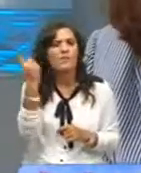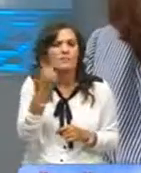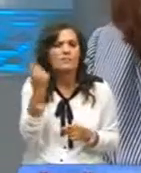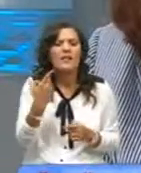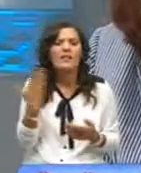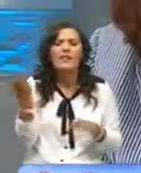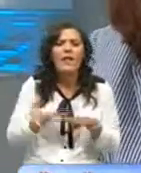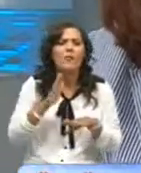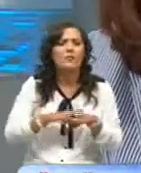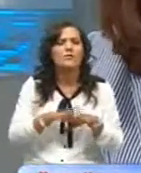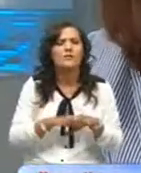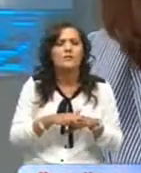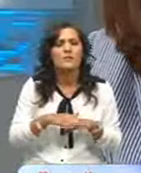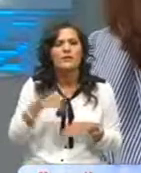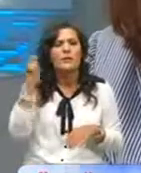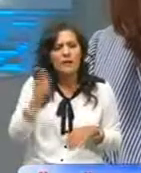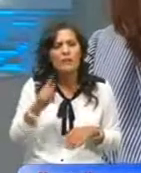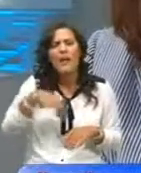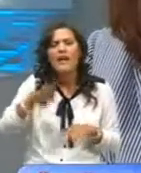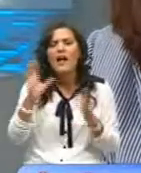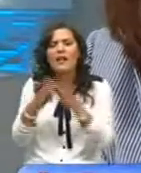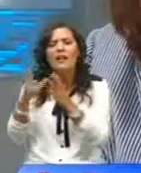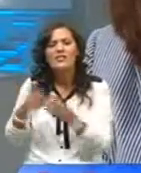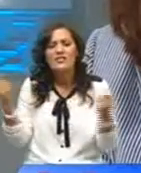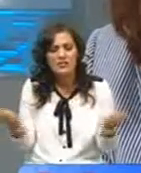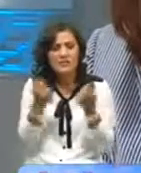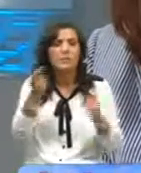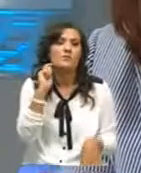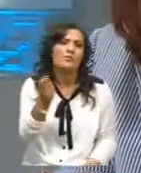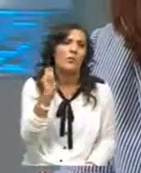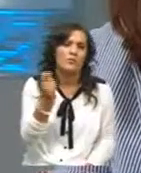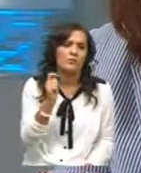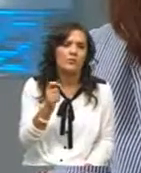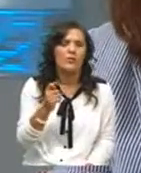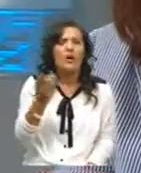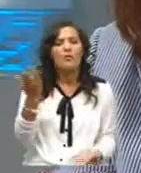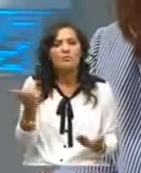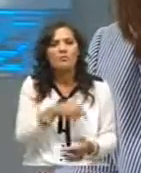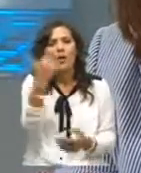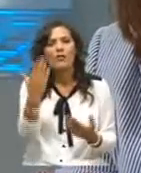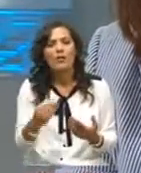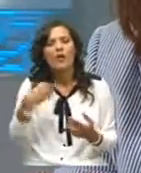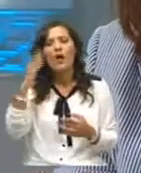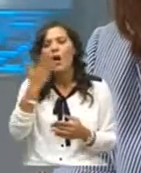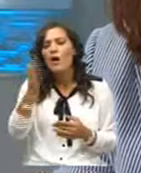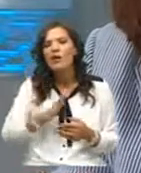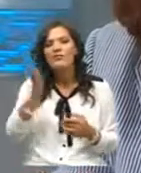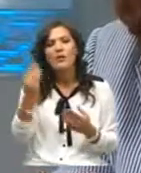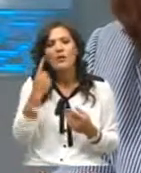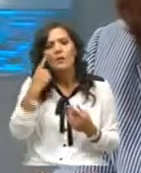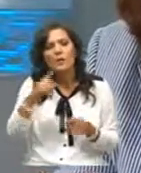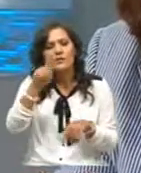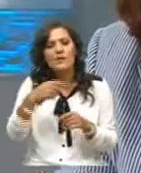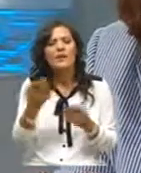şey ne yapıyorsanız yapın hangi alanları sanız çalışmak zor doğal olarak öğrenci olarak baktığınızda